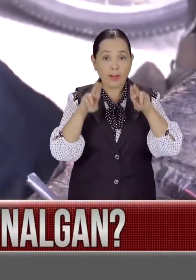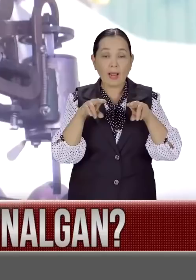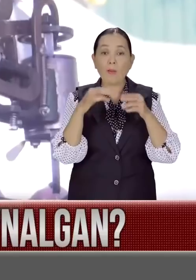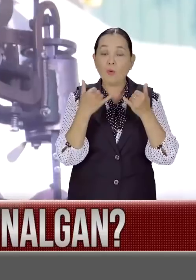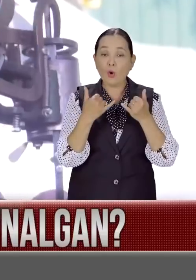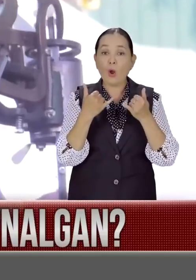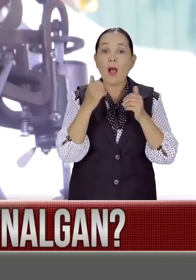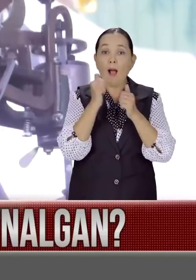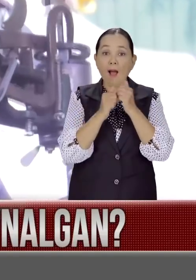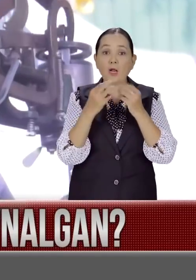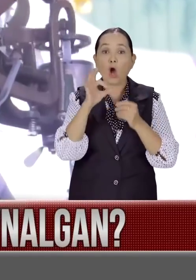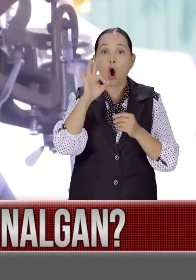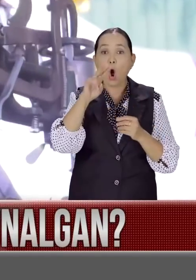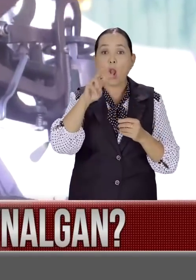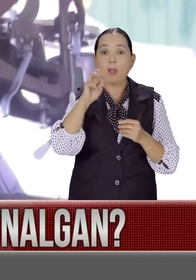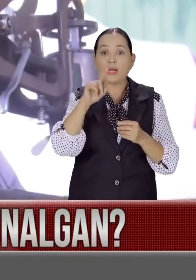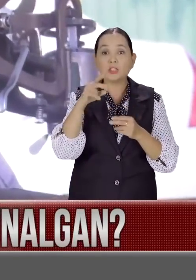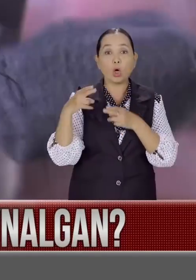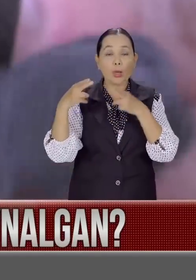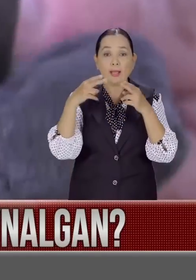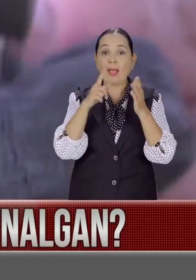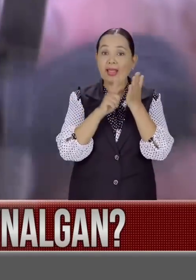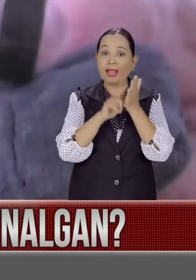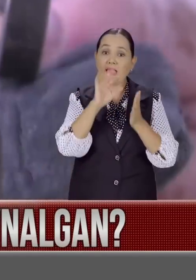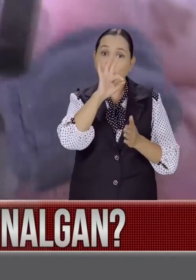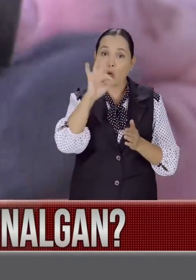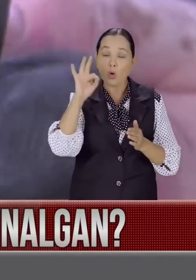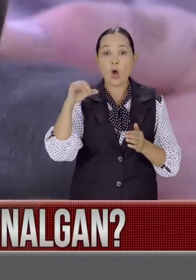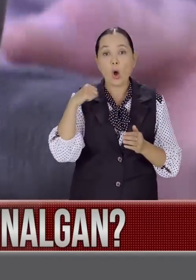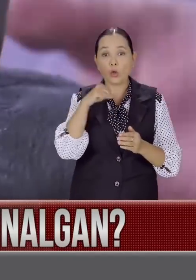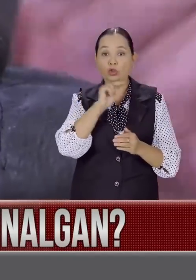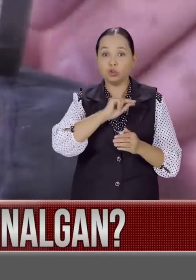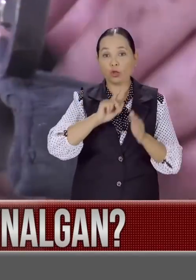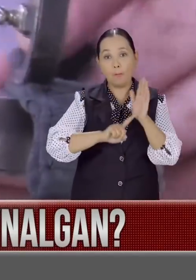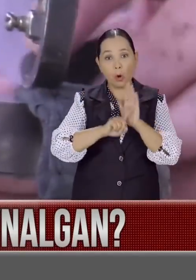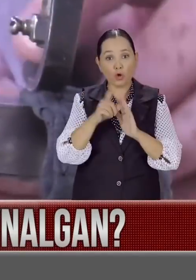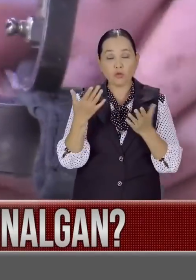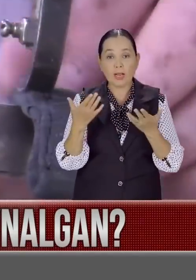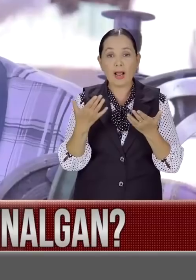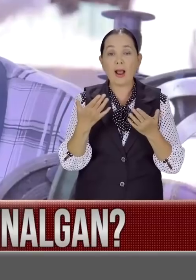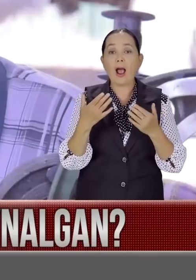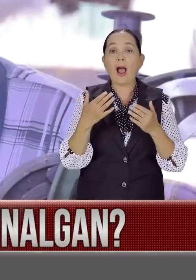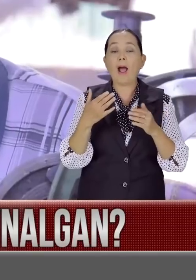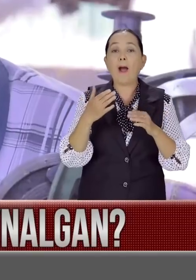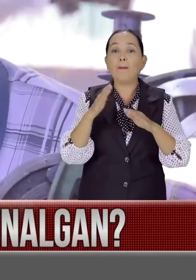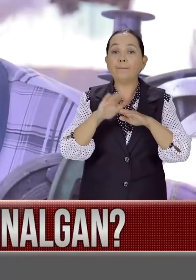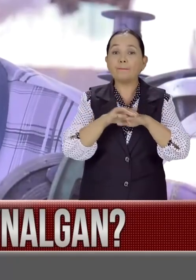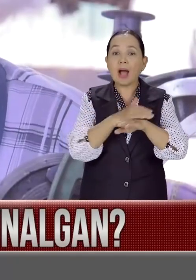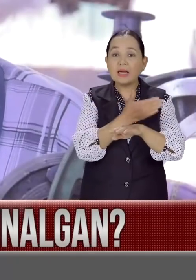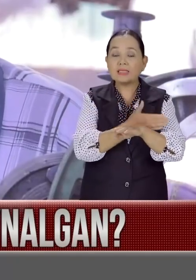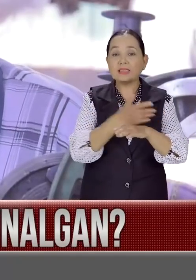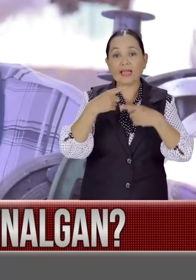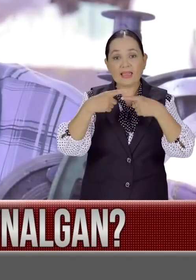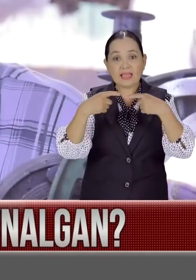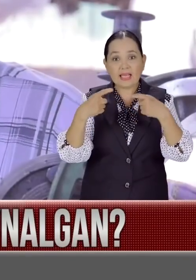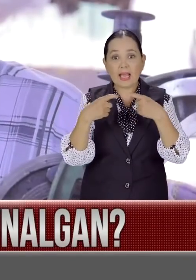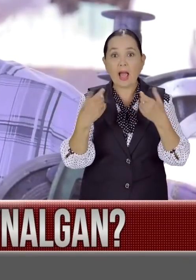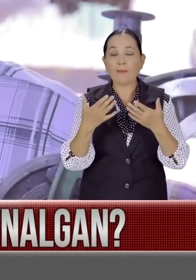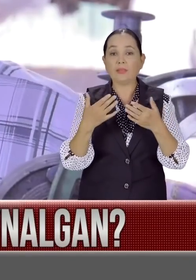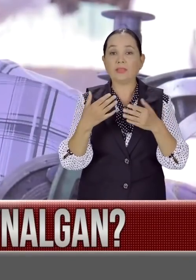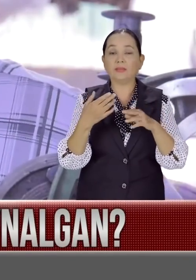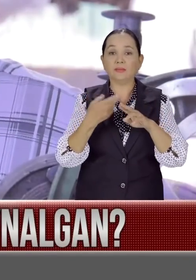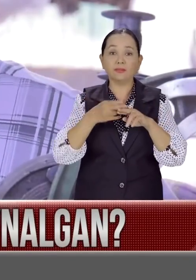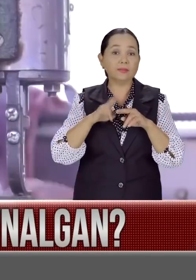kuni velosipedda Olmazor tumanidan kelib soat 7:00 da o'z ishini boshlaydi. Vaqt tikamiz, zontik qilamiz, sumka ham